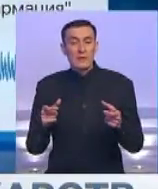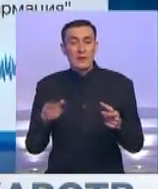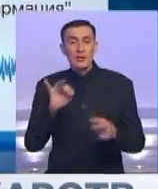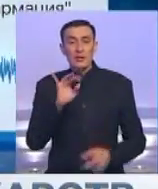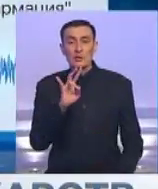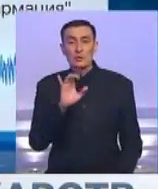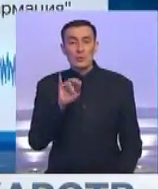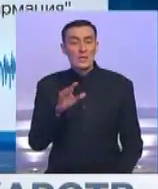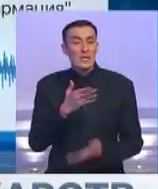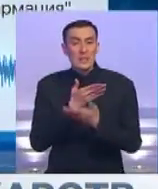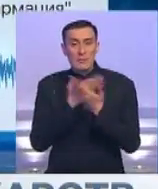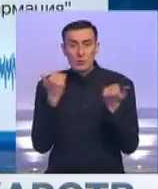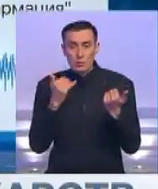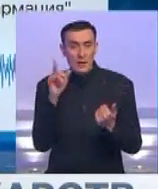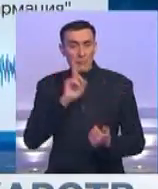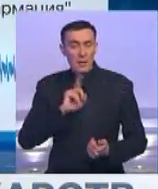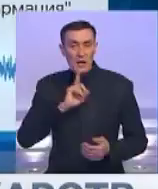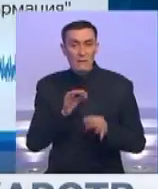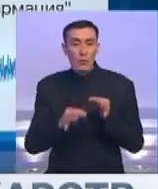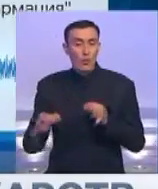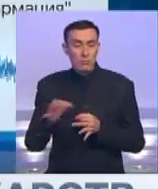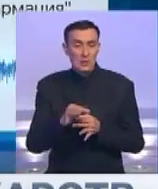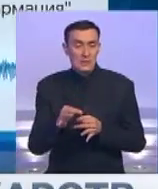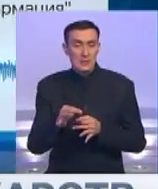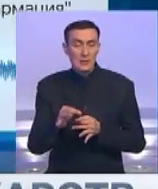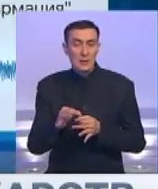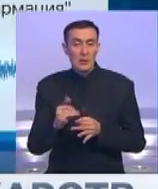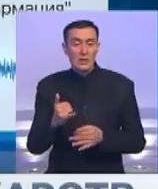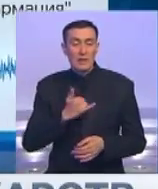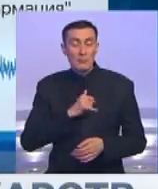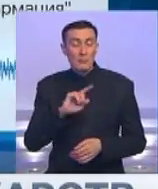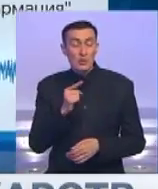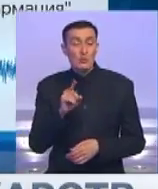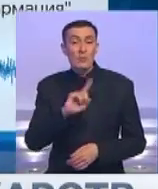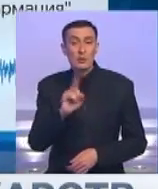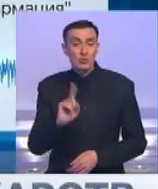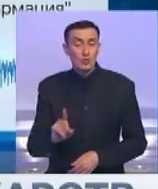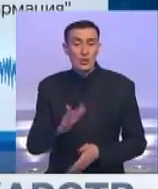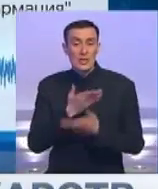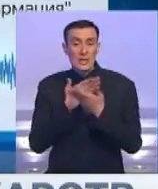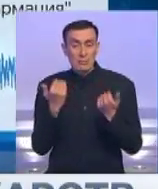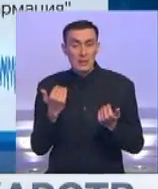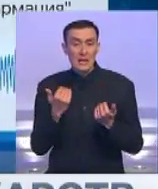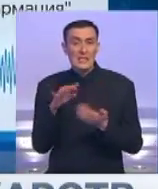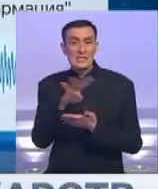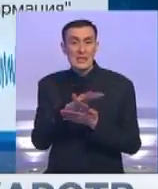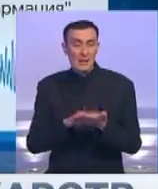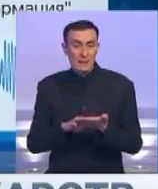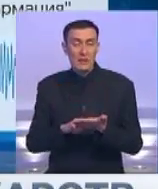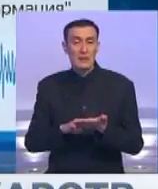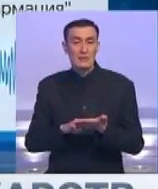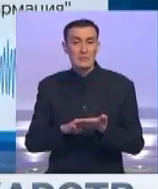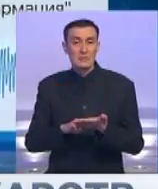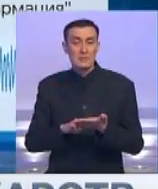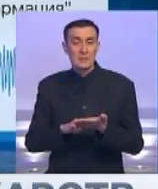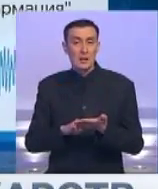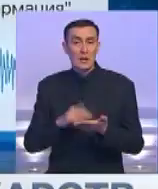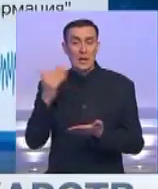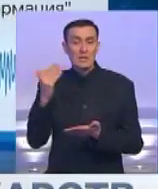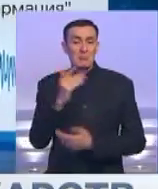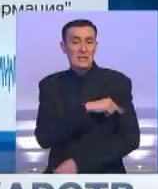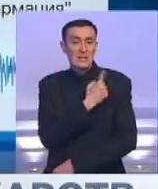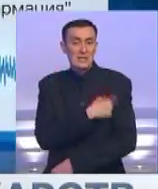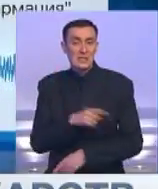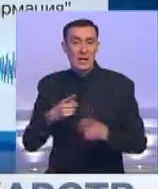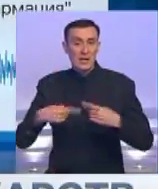не поступили в область, потому что для амбулаторного лекарственного обеспечения, потому что не было заявки от